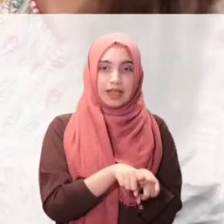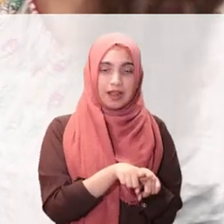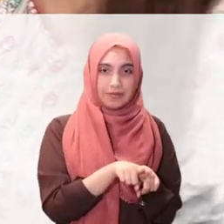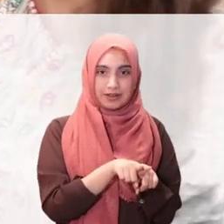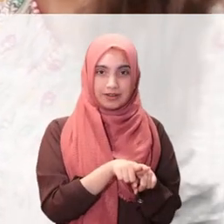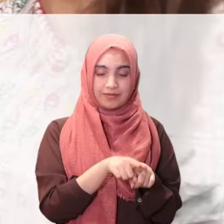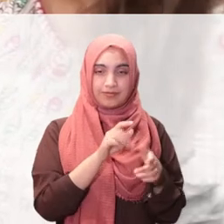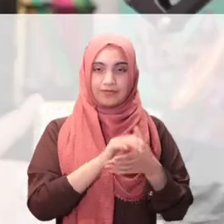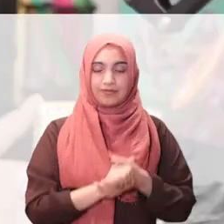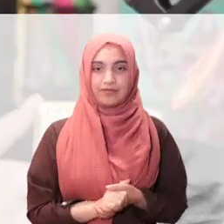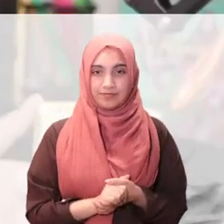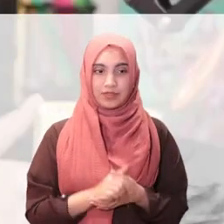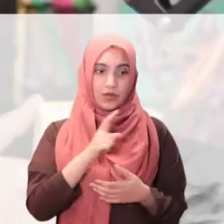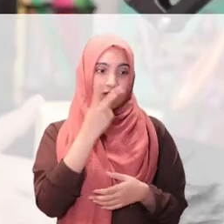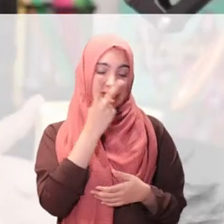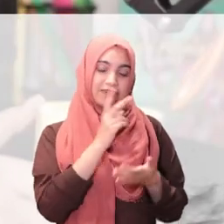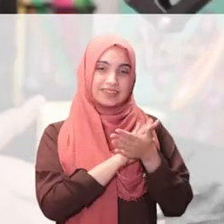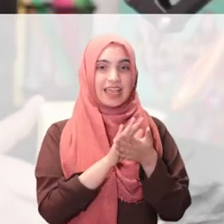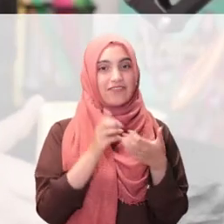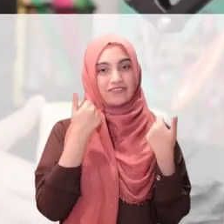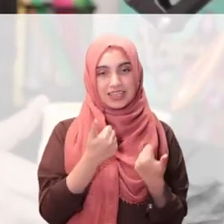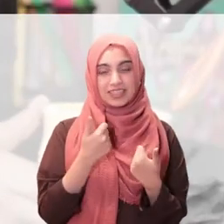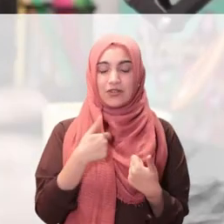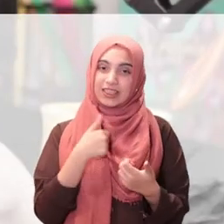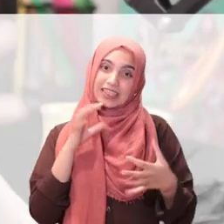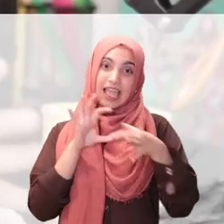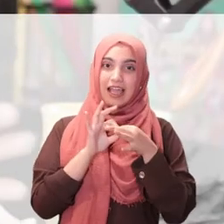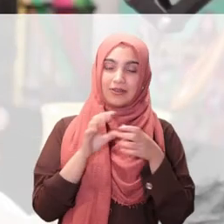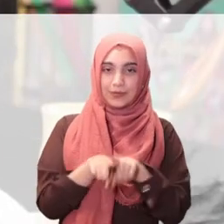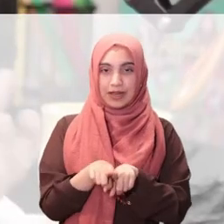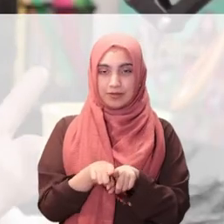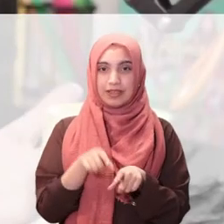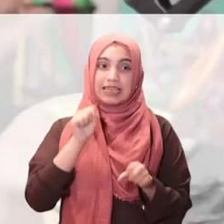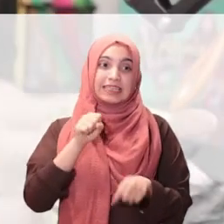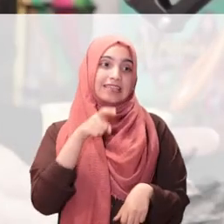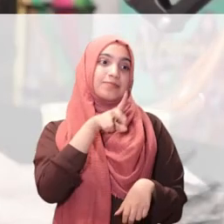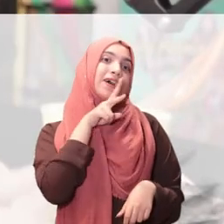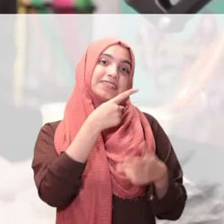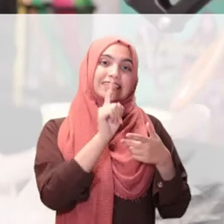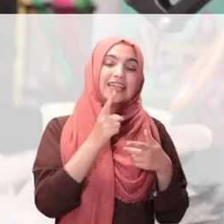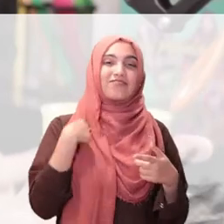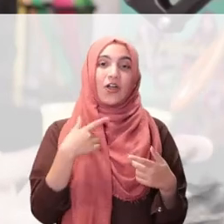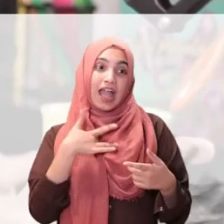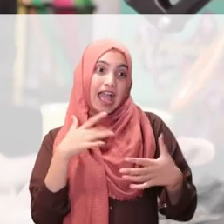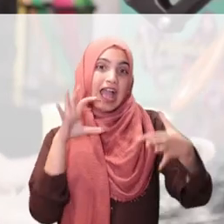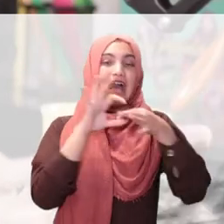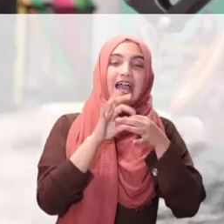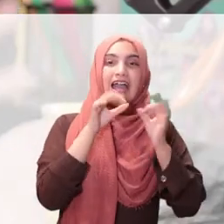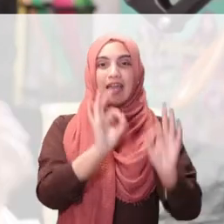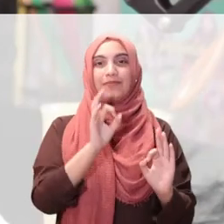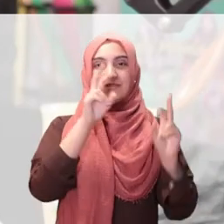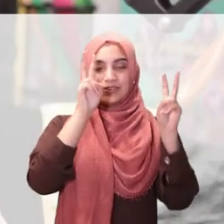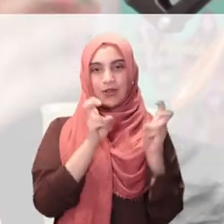जहां तक लवली एब्सलूट ट्रुथ अबाउट यू आर वेरी